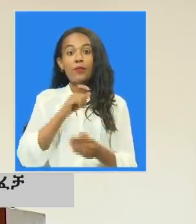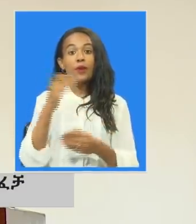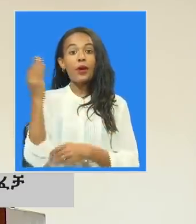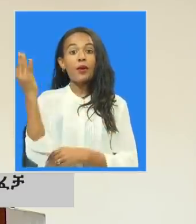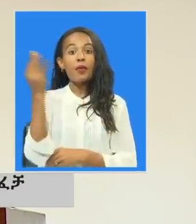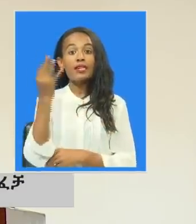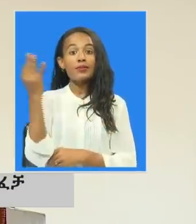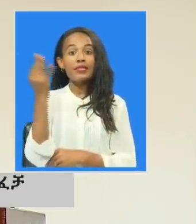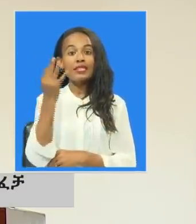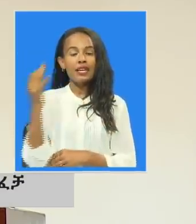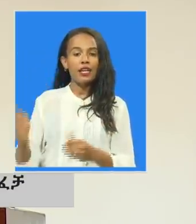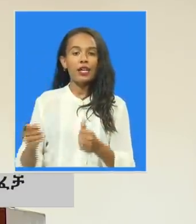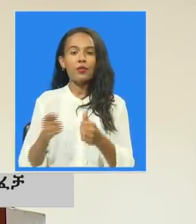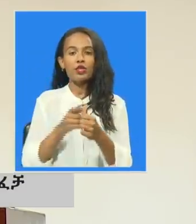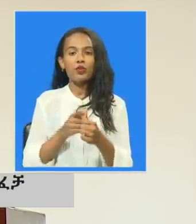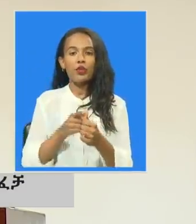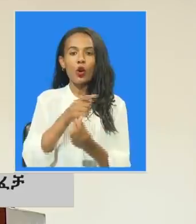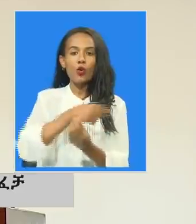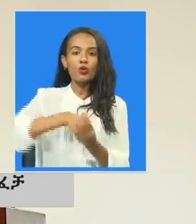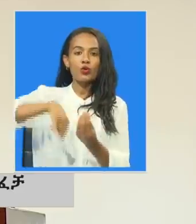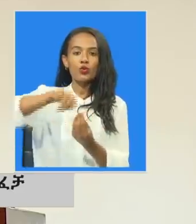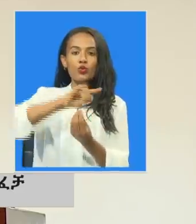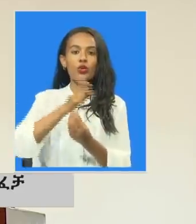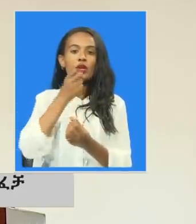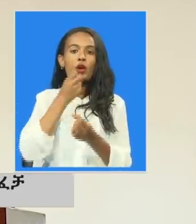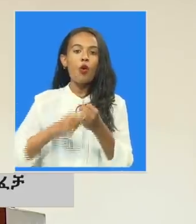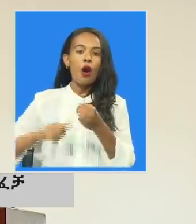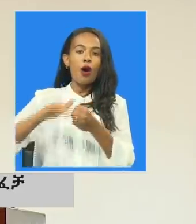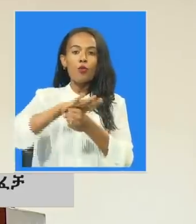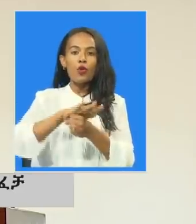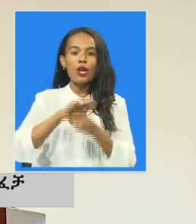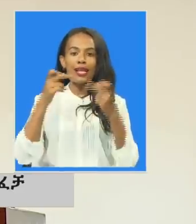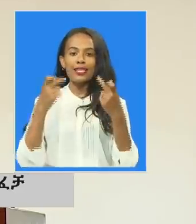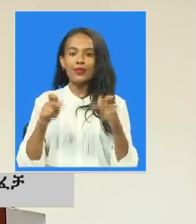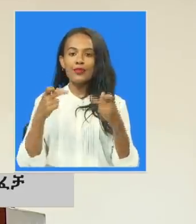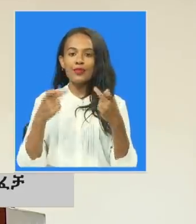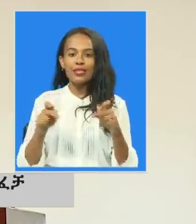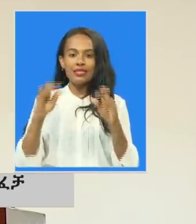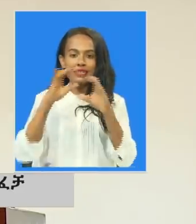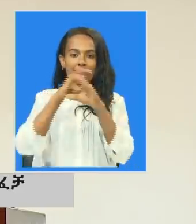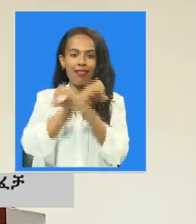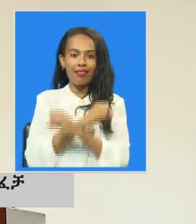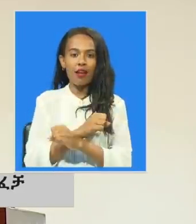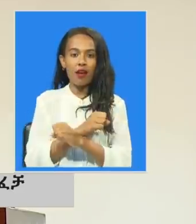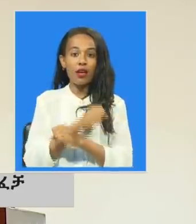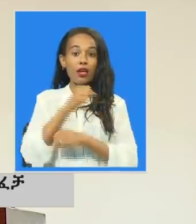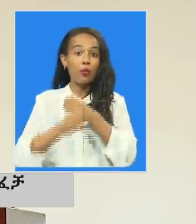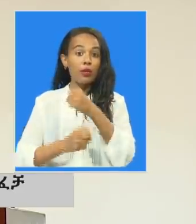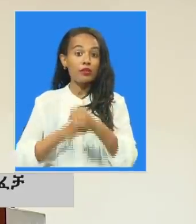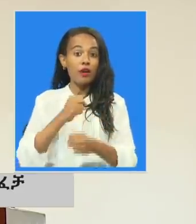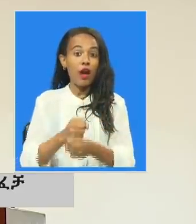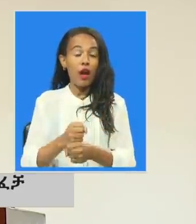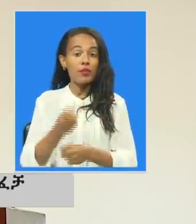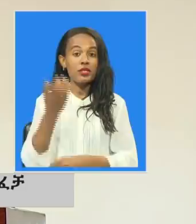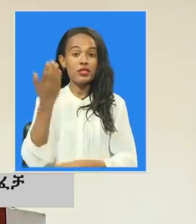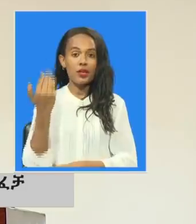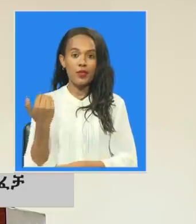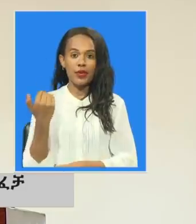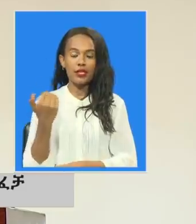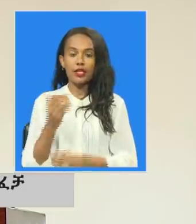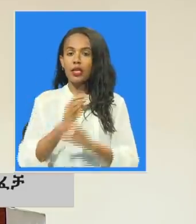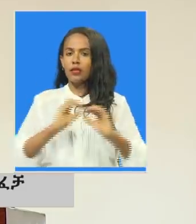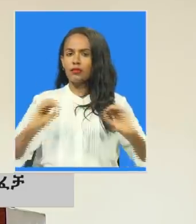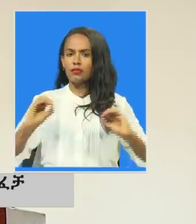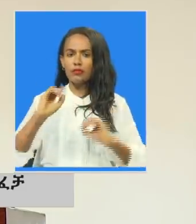በማስመስከር የመጀመሪያውን ዙር የውሃ ሙሌት በድል ያጠናቀቅንበት ዓመት ነበር።